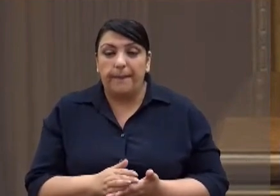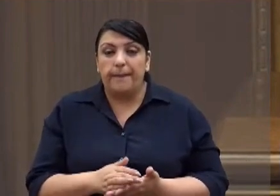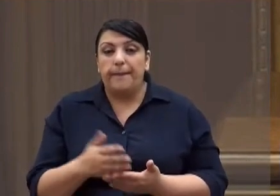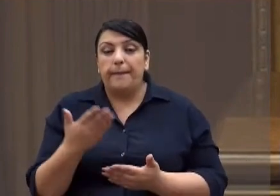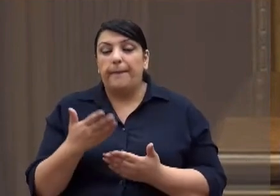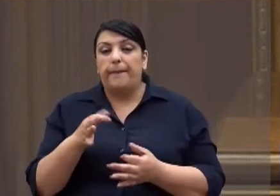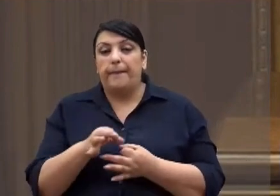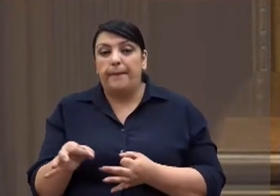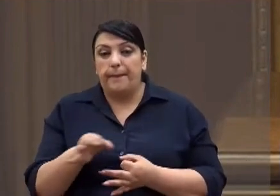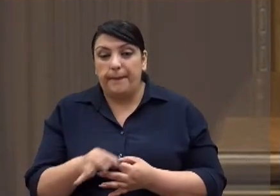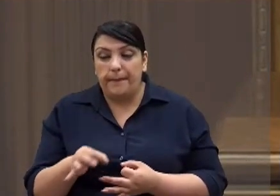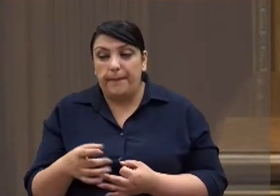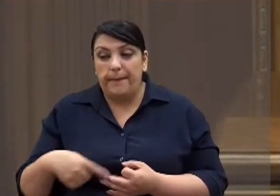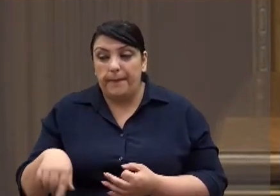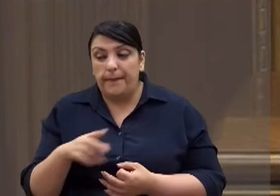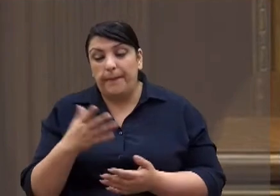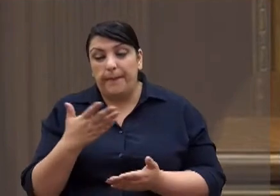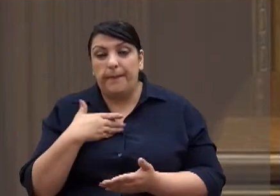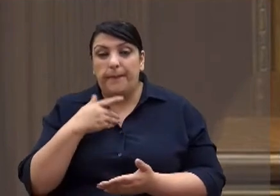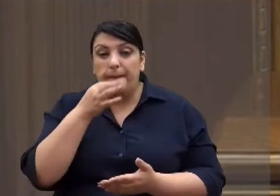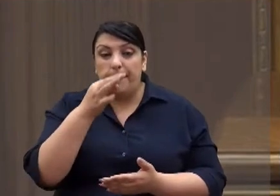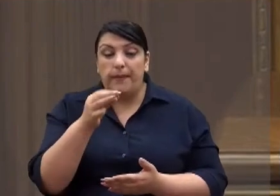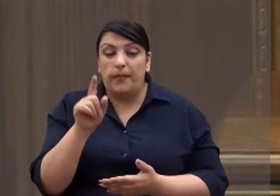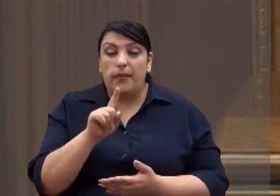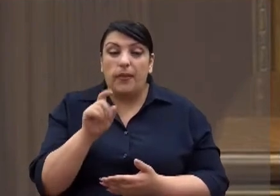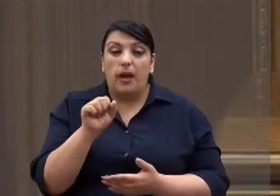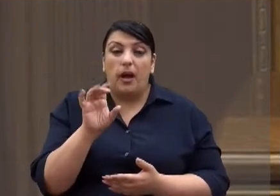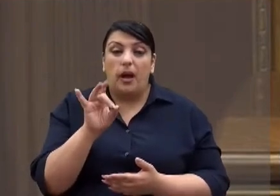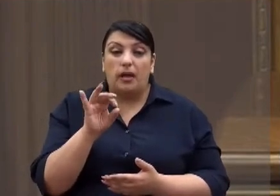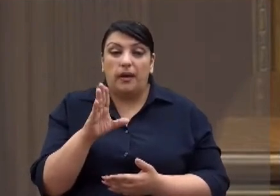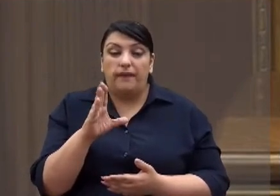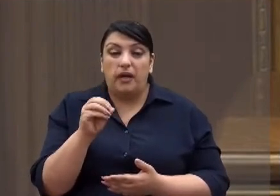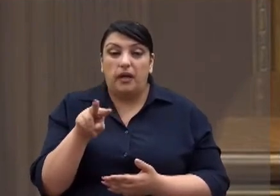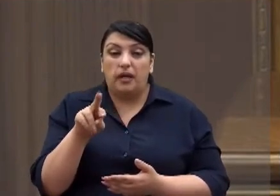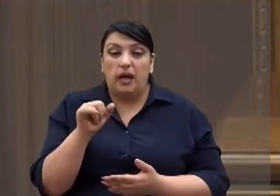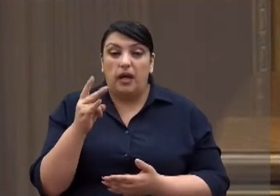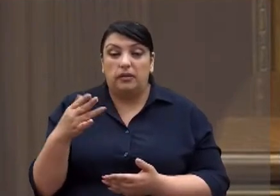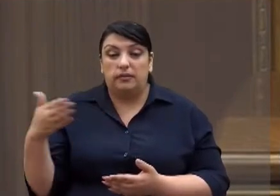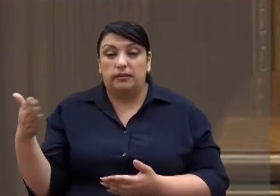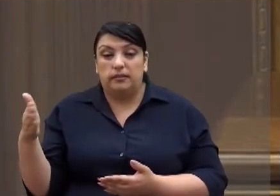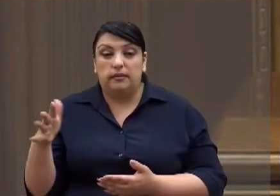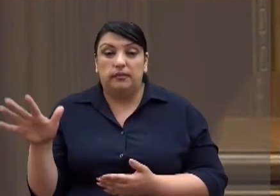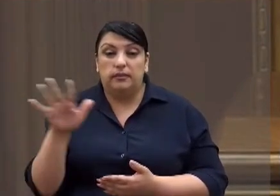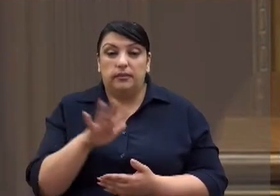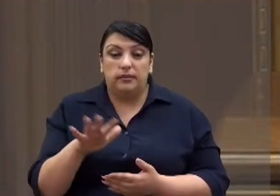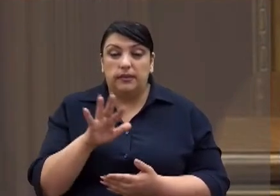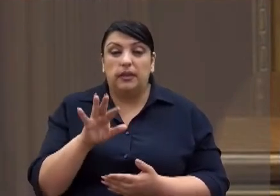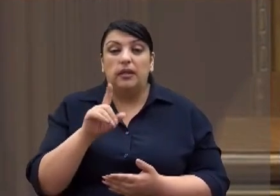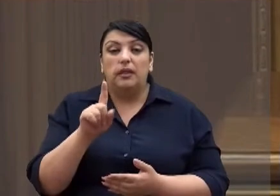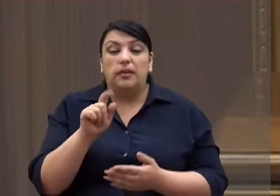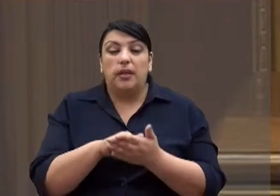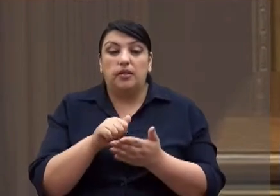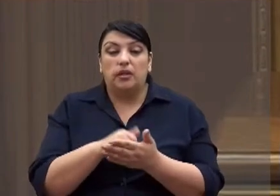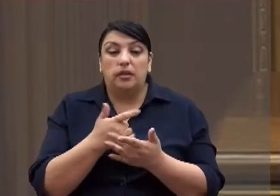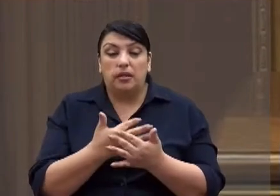տարածաշրջան, նկատի ունեմ Արևելյան գործընկերության տարածաշրջանը, մշտապես տարբեր առիթներով նաև